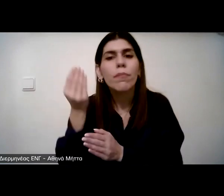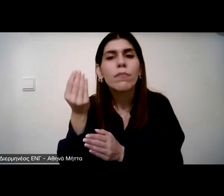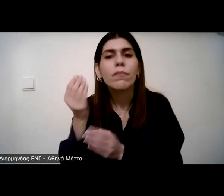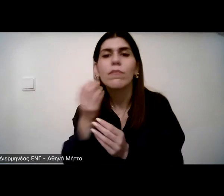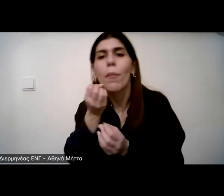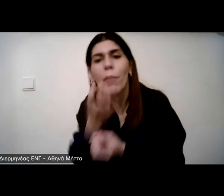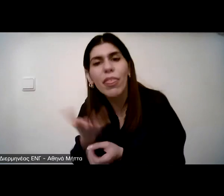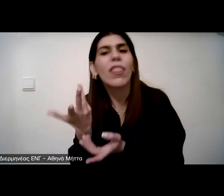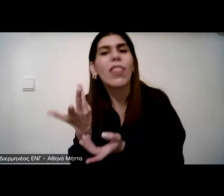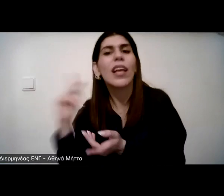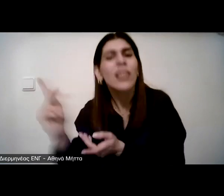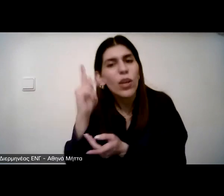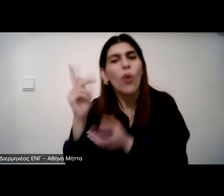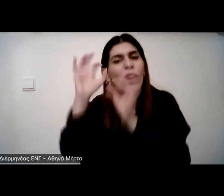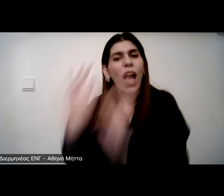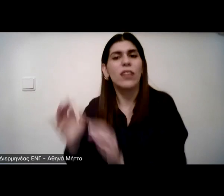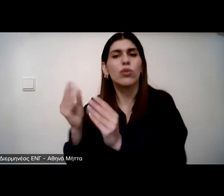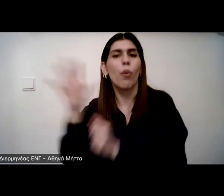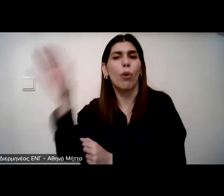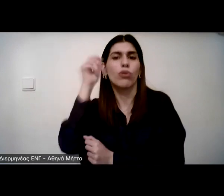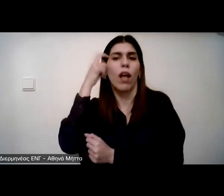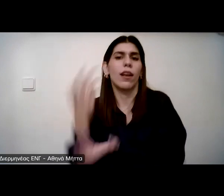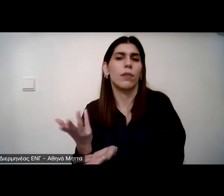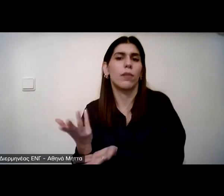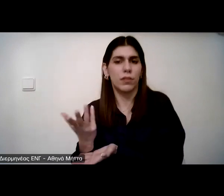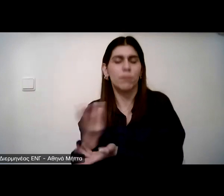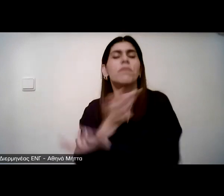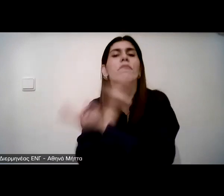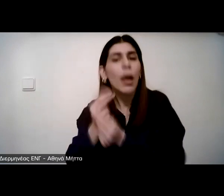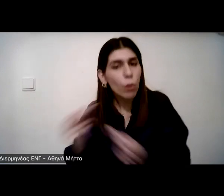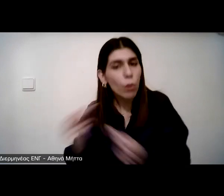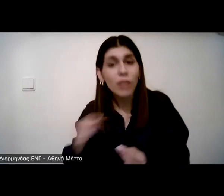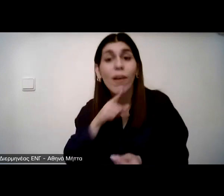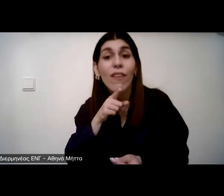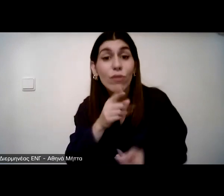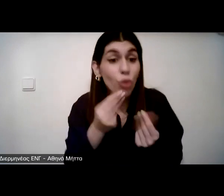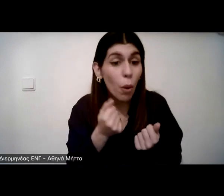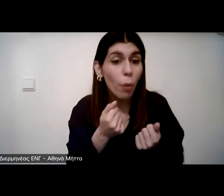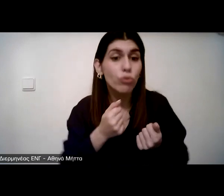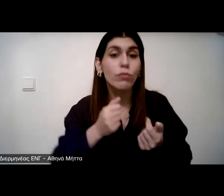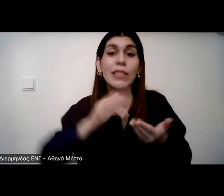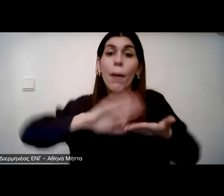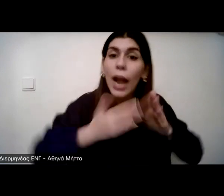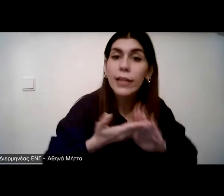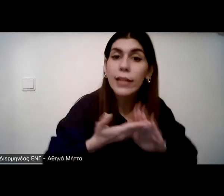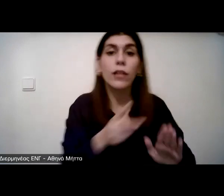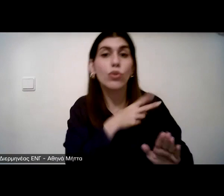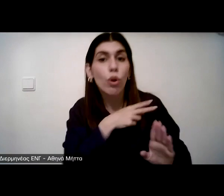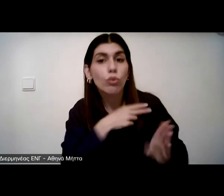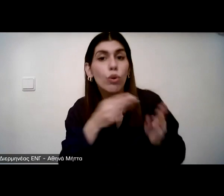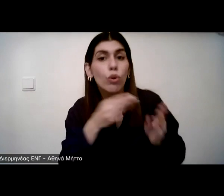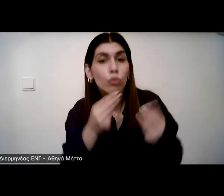προφανές, φίλες και φίλοι, πως η συνεχιζόμενη ύπαρξη τέτοιων πρακτικών θέτει υπό αμφισβήτηση και